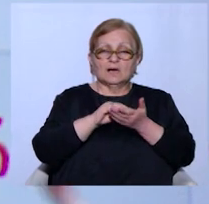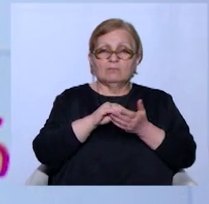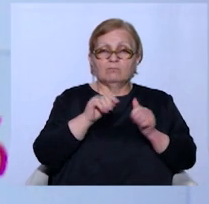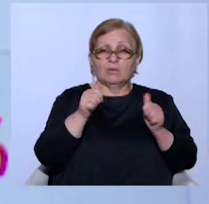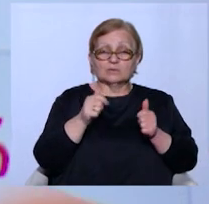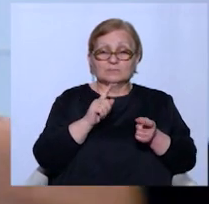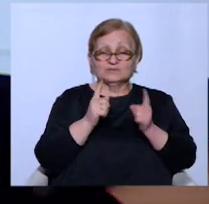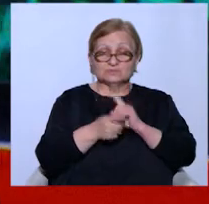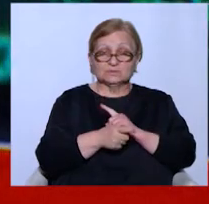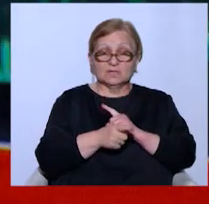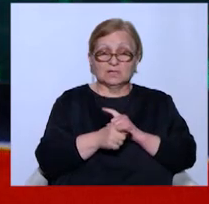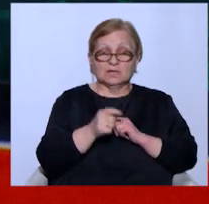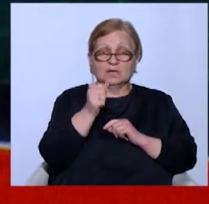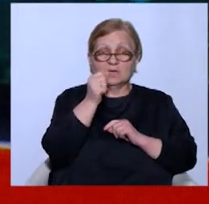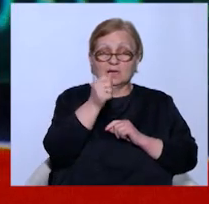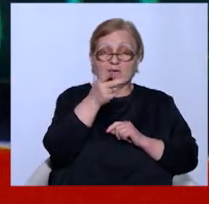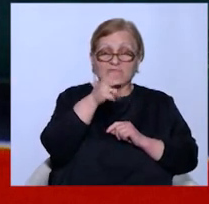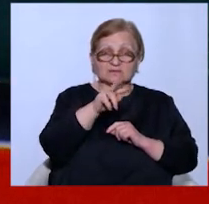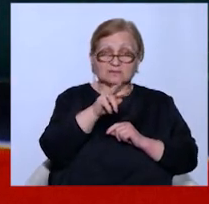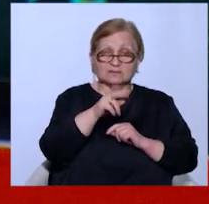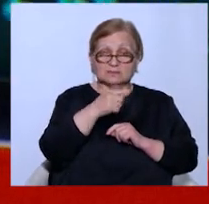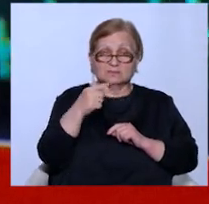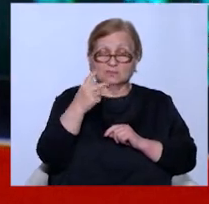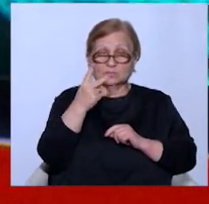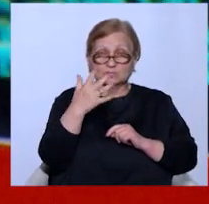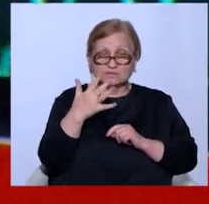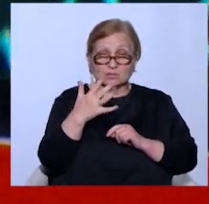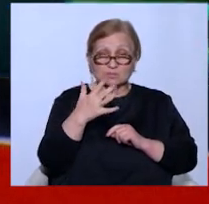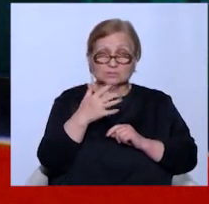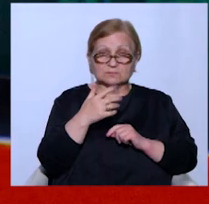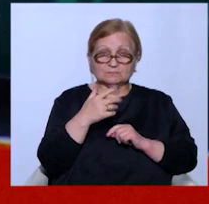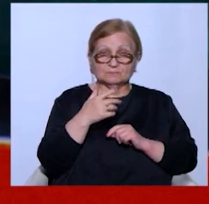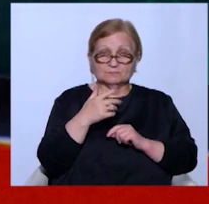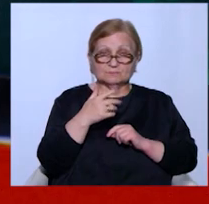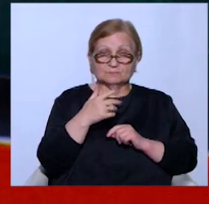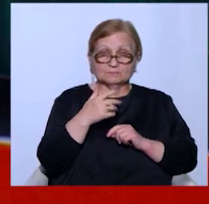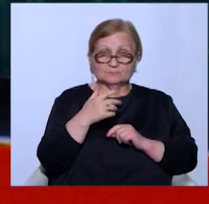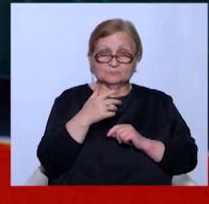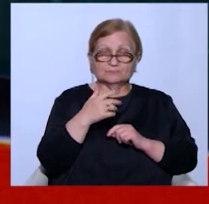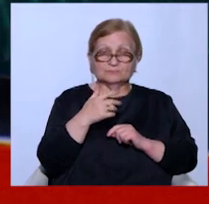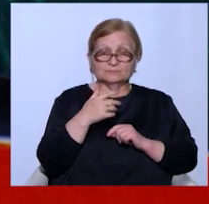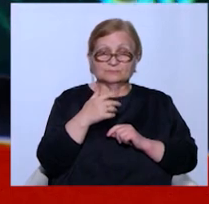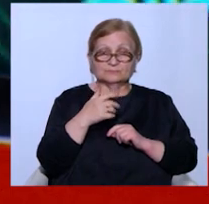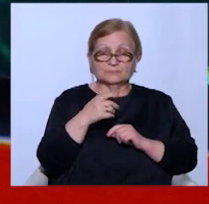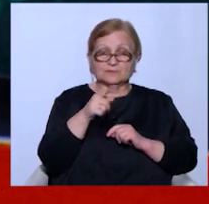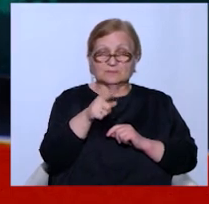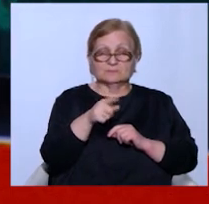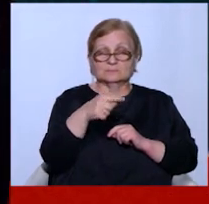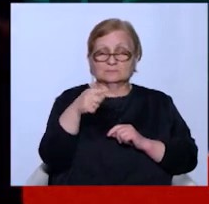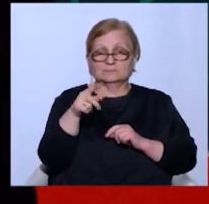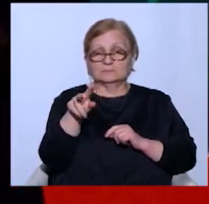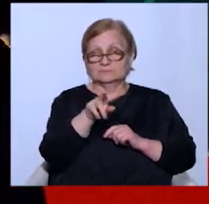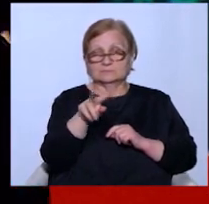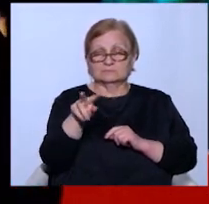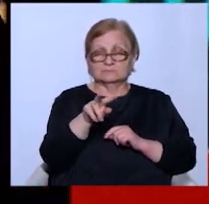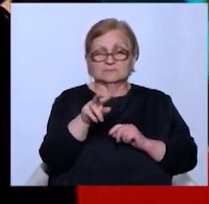იგივეა. ესე იგი, ნახეთ, A კვადრატს - 25. აი ეს ჩანაწერი და A + 5 A +